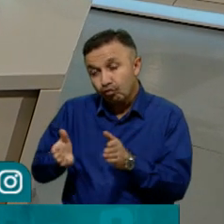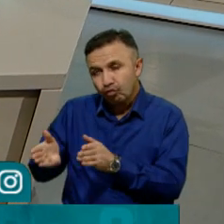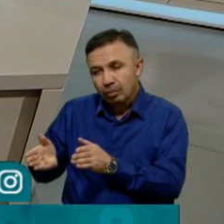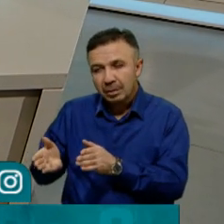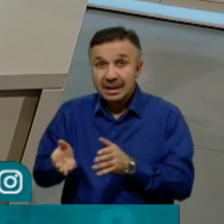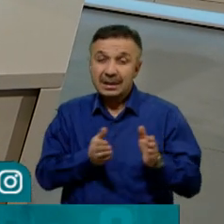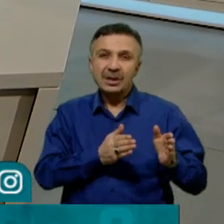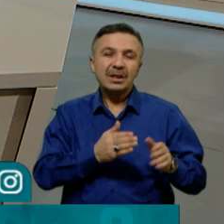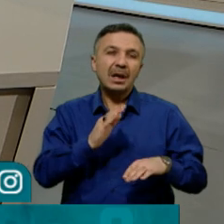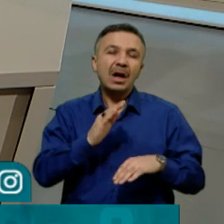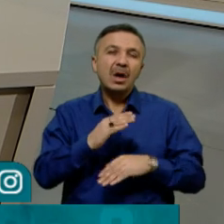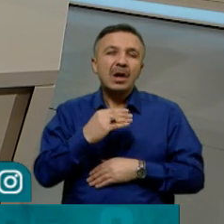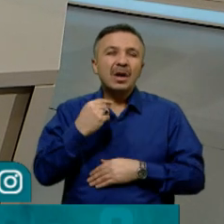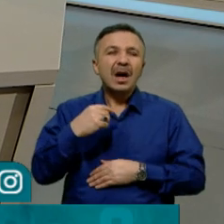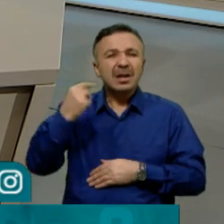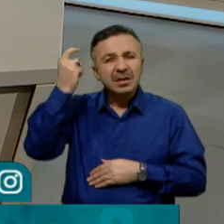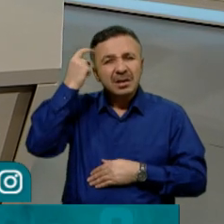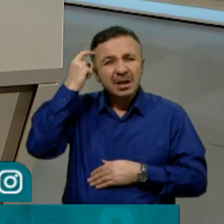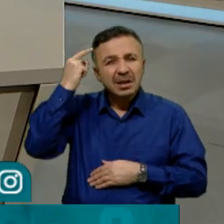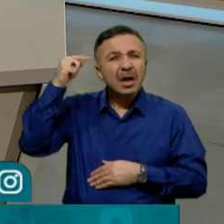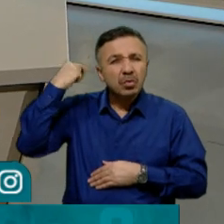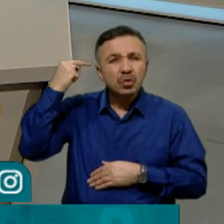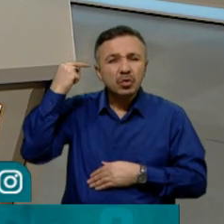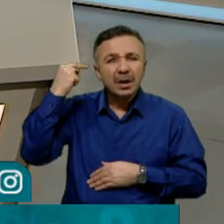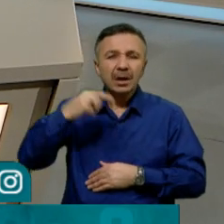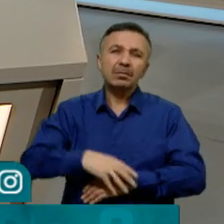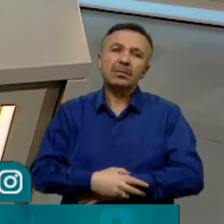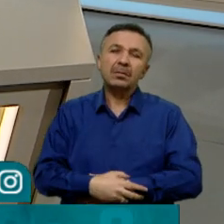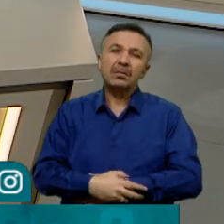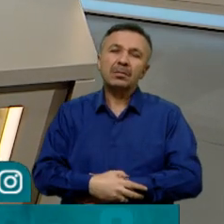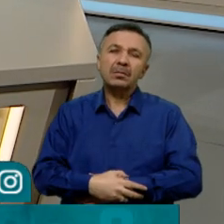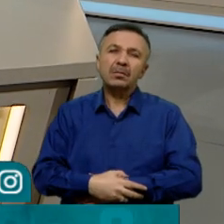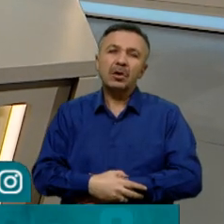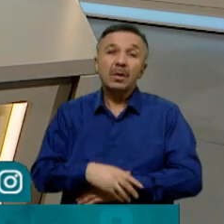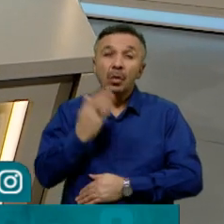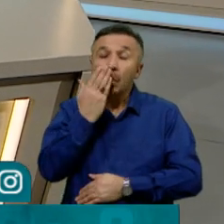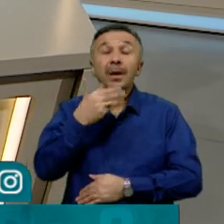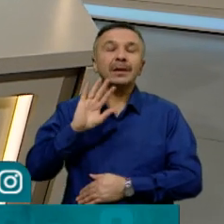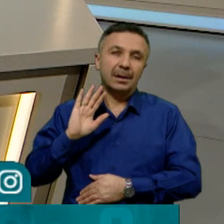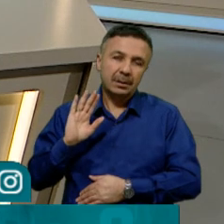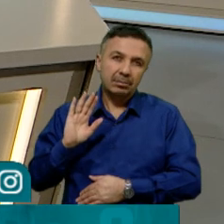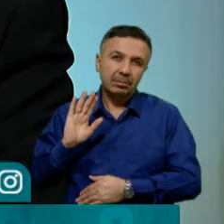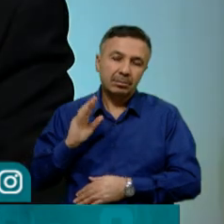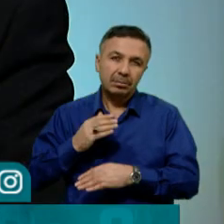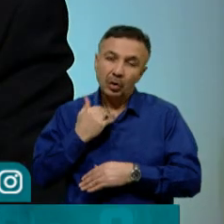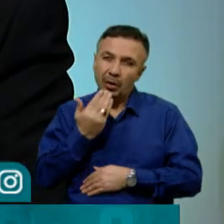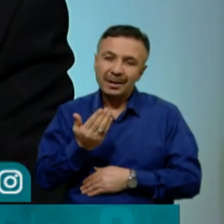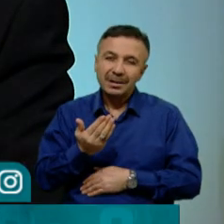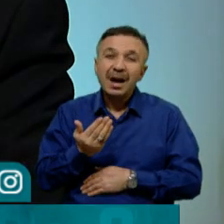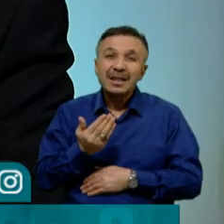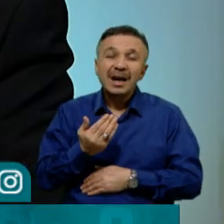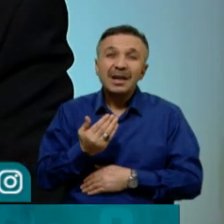değildir yani zihinden geçirmek kıraat değildir Bilgi Hatta dili